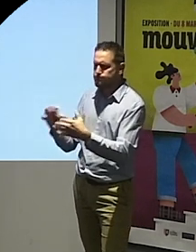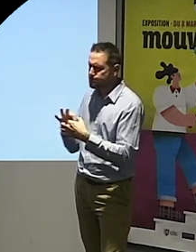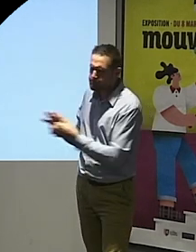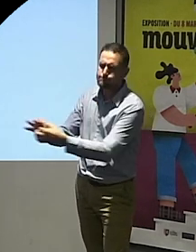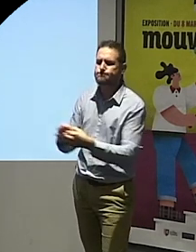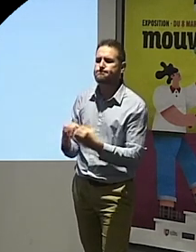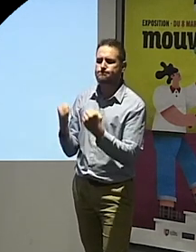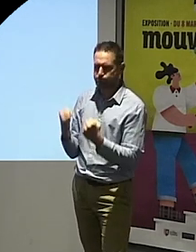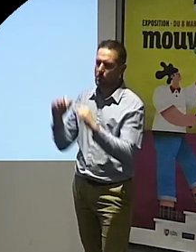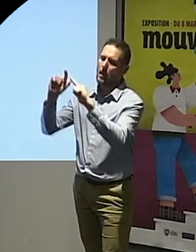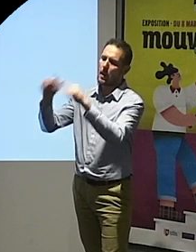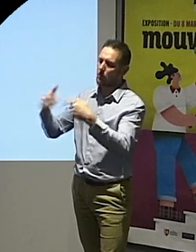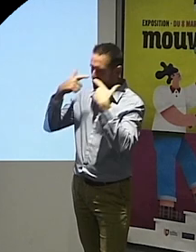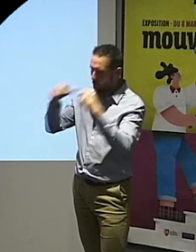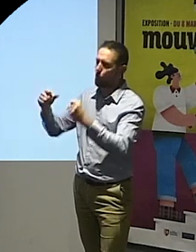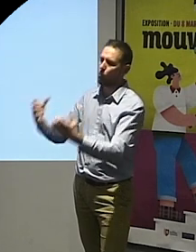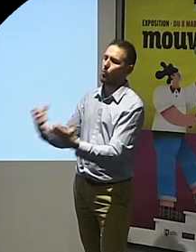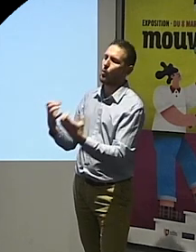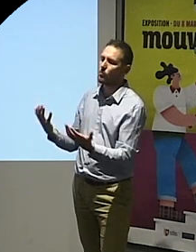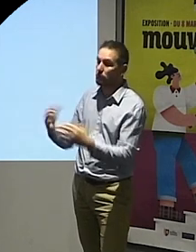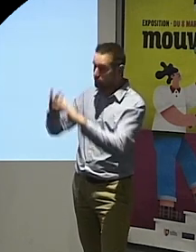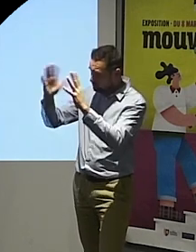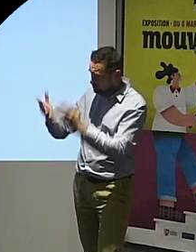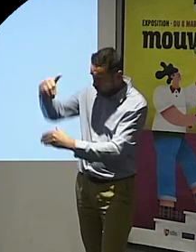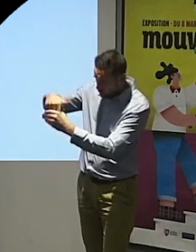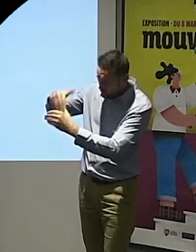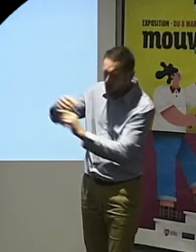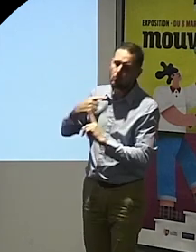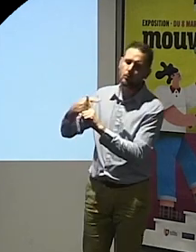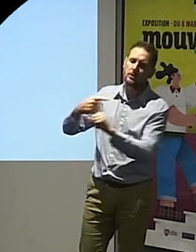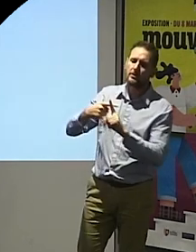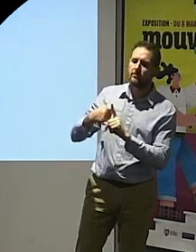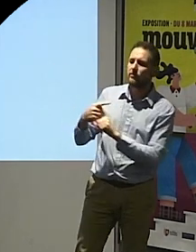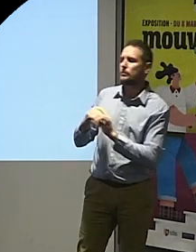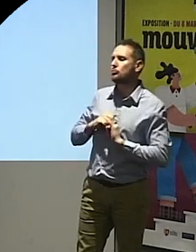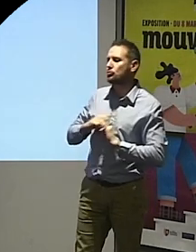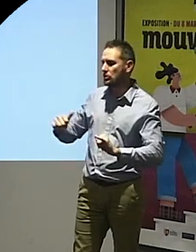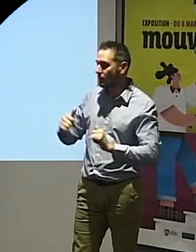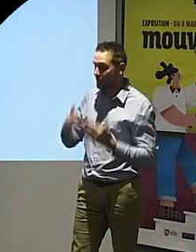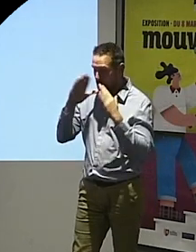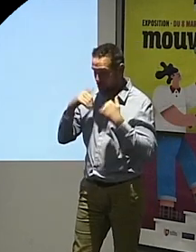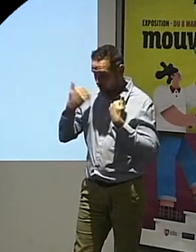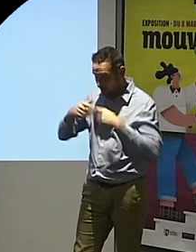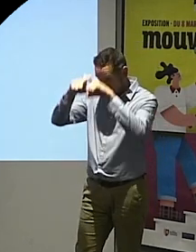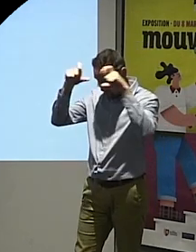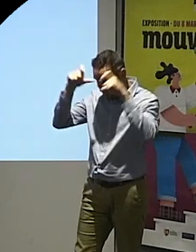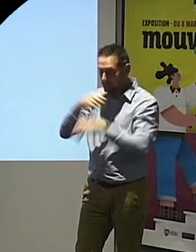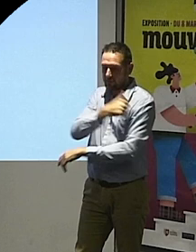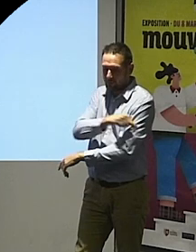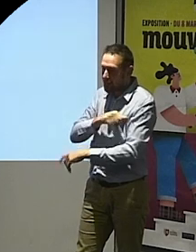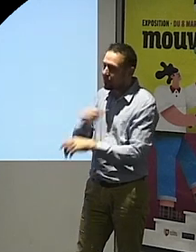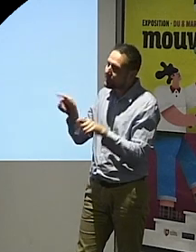Ça crée une cohésion. Enfin, il y a beaucoup, beaucoup de choses positives. Et c'est vrai que j'aime bien aussi cette casquette d'infirmière pour être la plus animatrice.